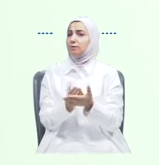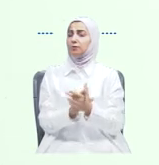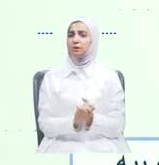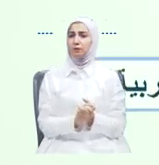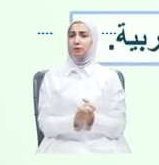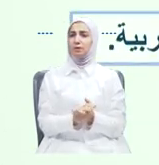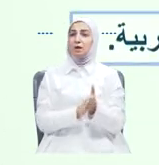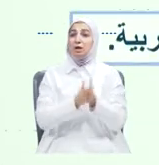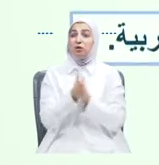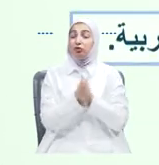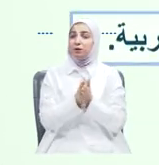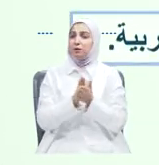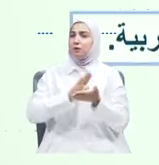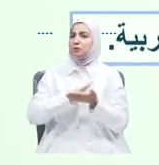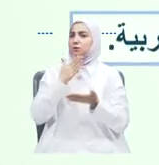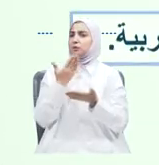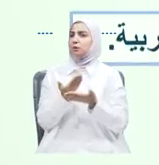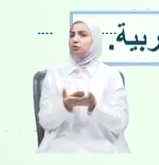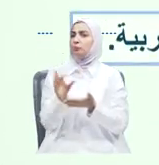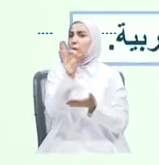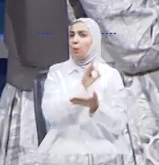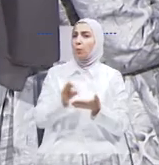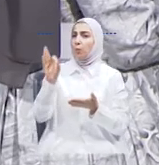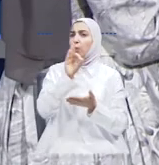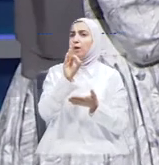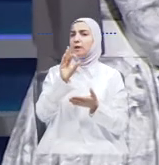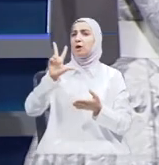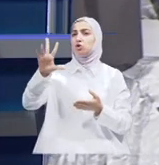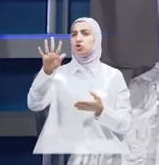كانت الترجمة نشطة في بلاد الشام ثم مصر.